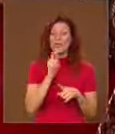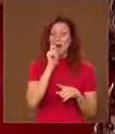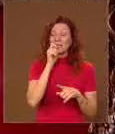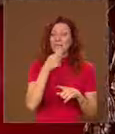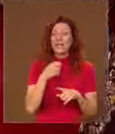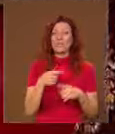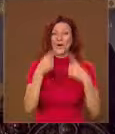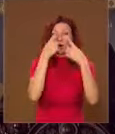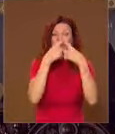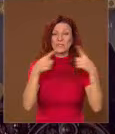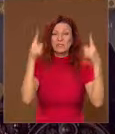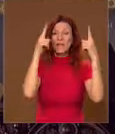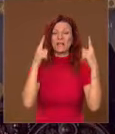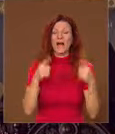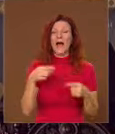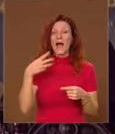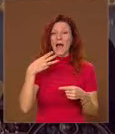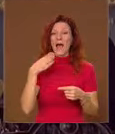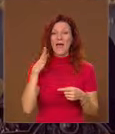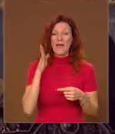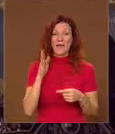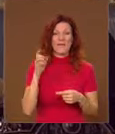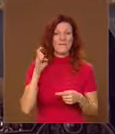на благодарствената служба,